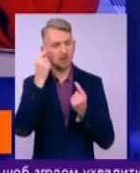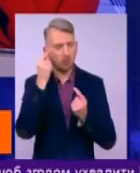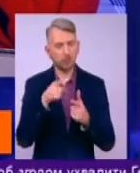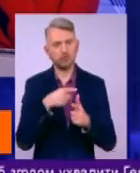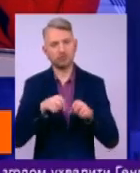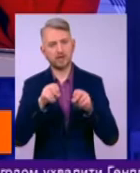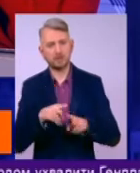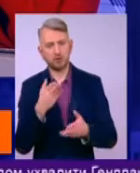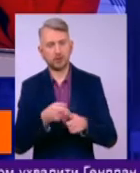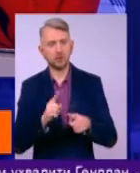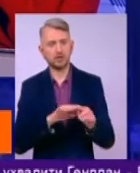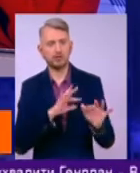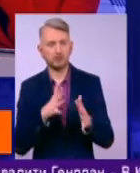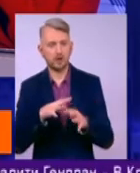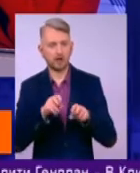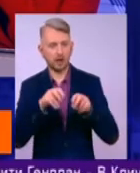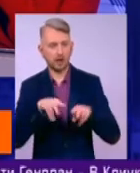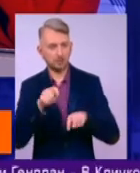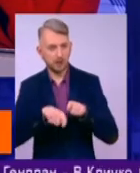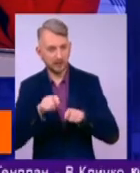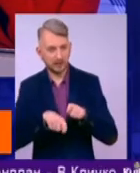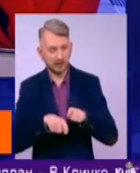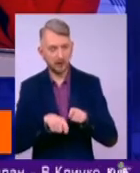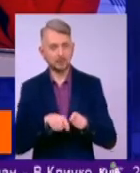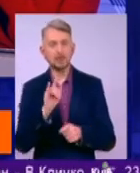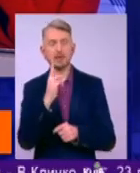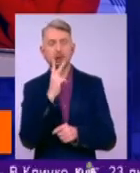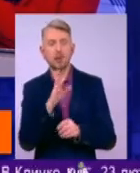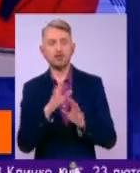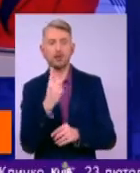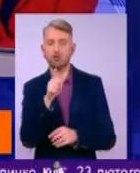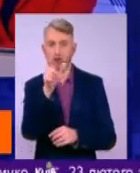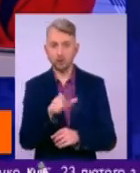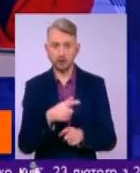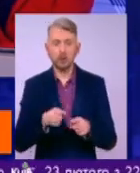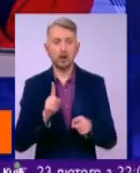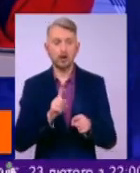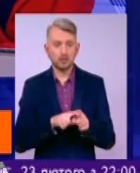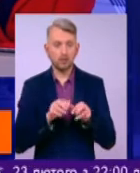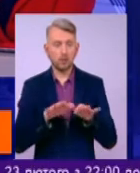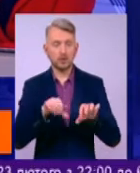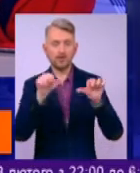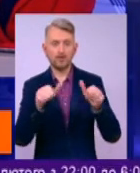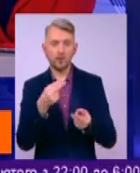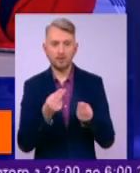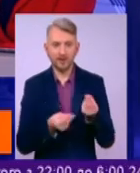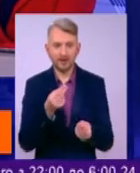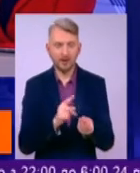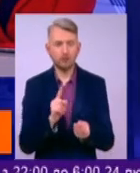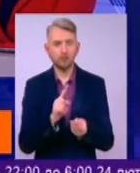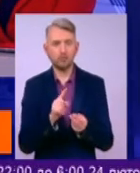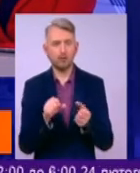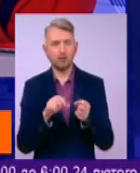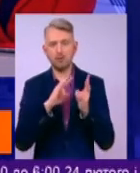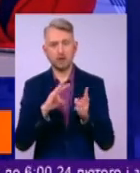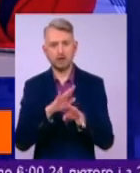експертом, якщо це відбувається експертиза. Тобто дитина бачить тільки одну людину, і це проходить в формі гри, з тим, щоб не травмувати.